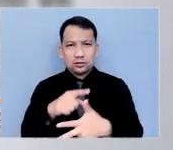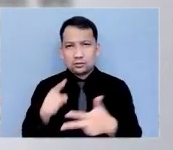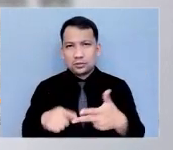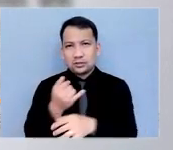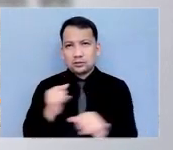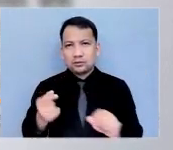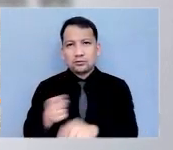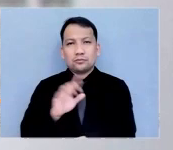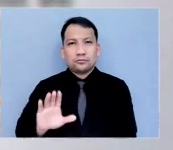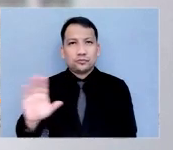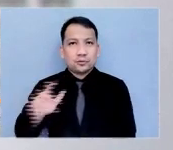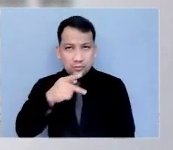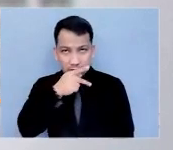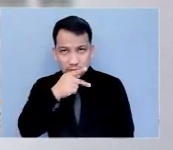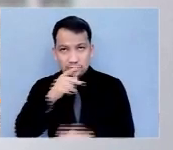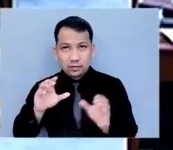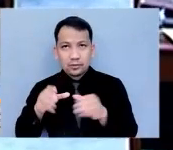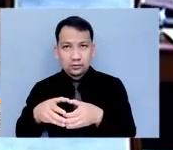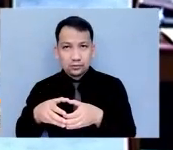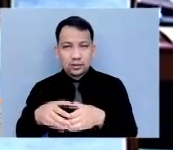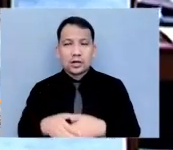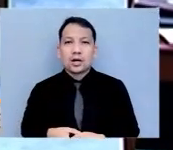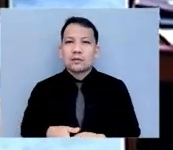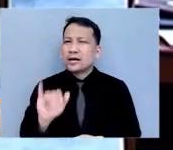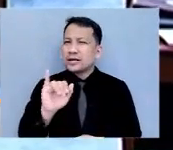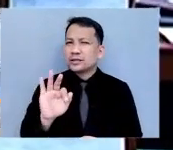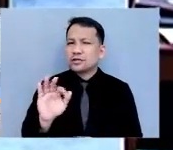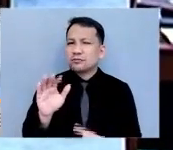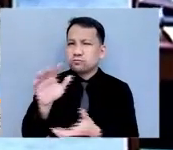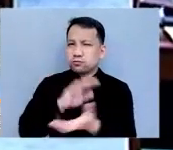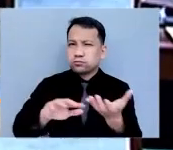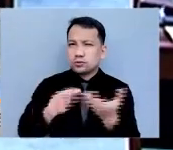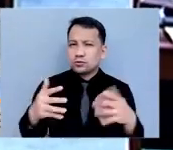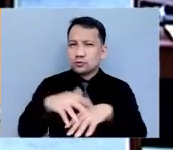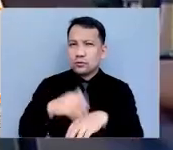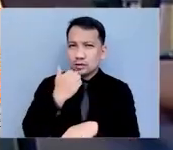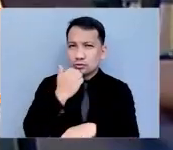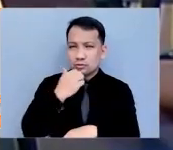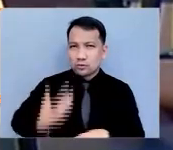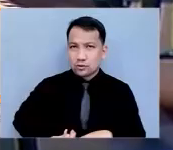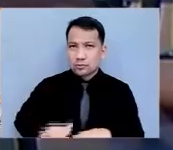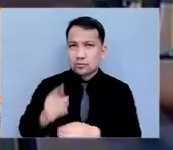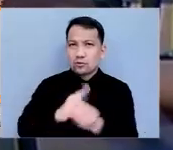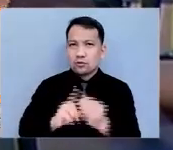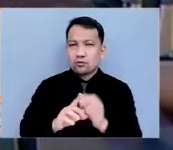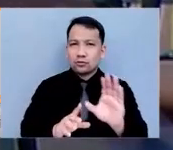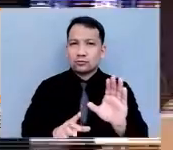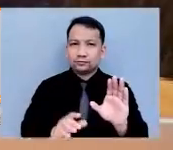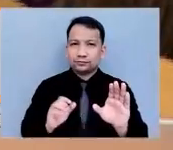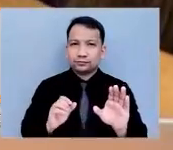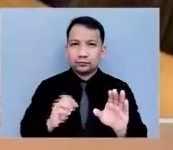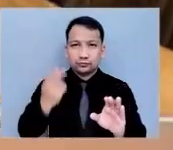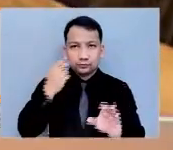independent Directors mula sa pribadong sektor. Sakaling mahaluan ng anomalya ang Maharlika Fund, gusto ni na Senator